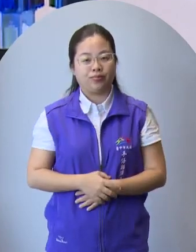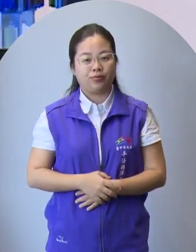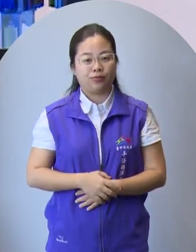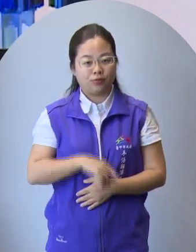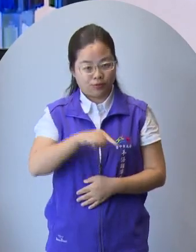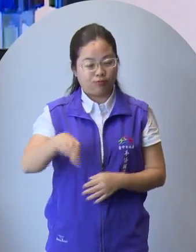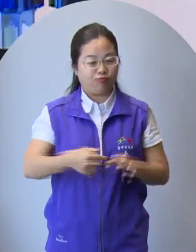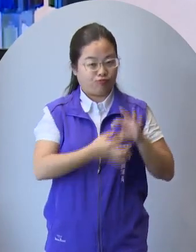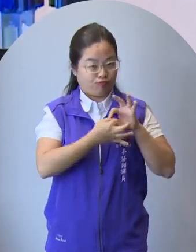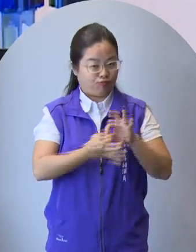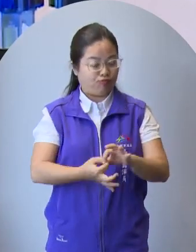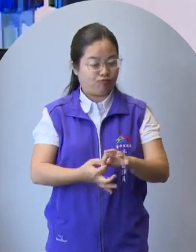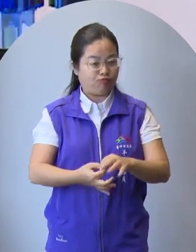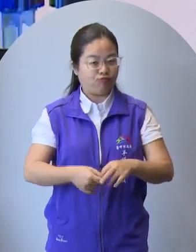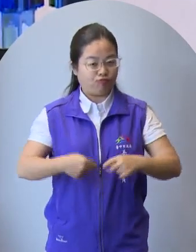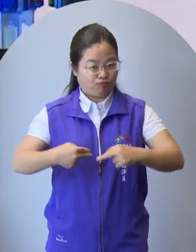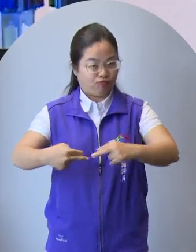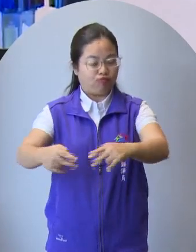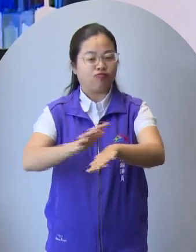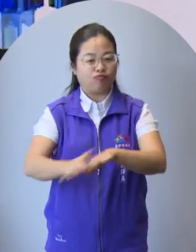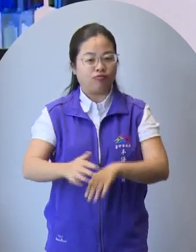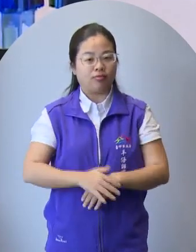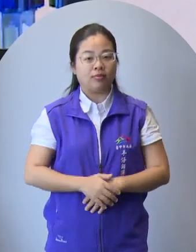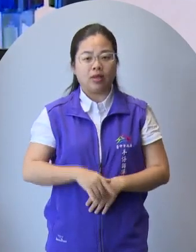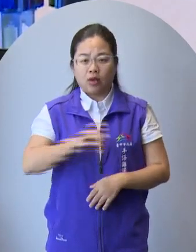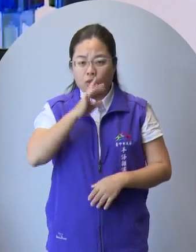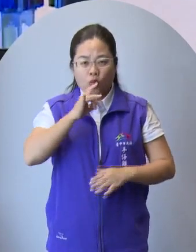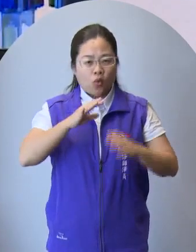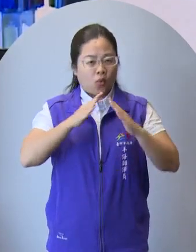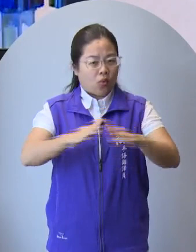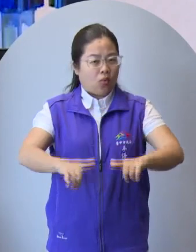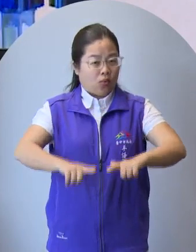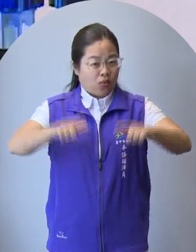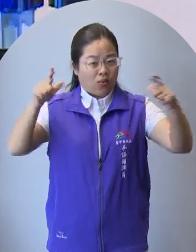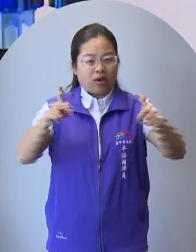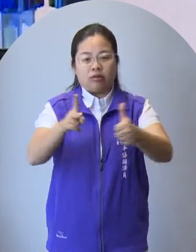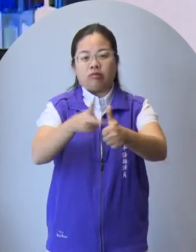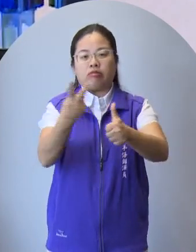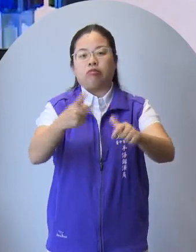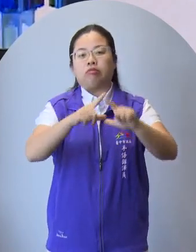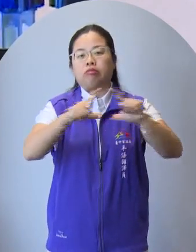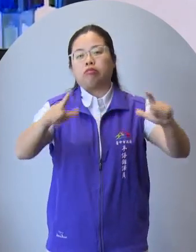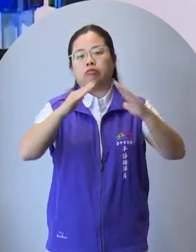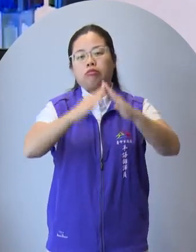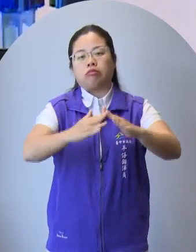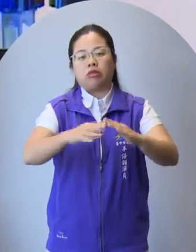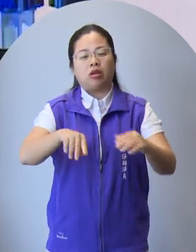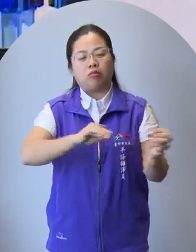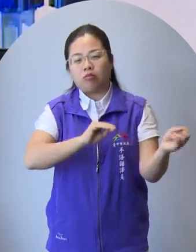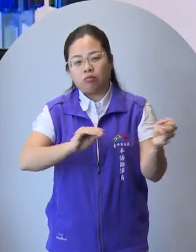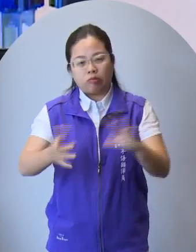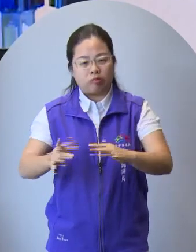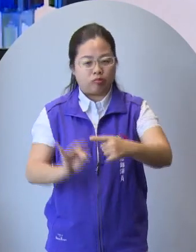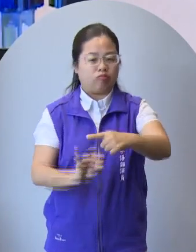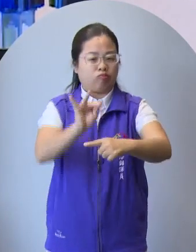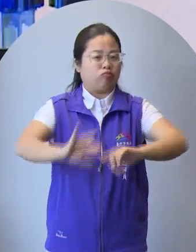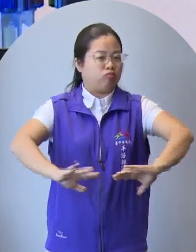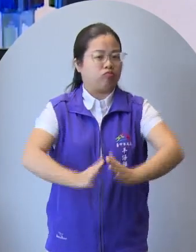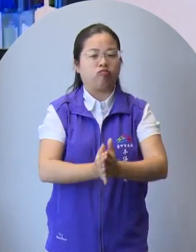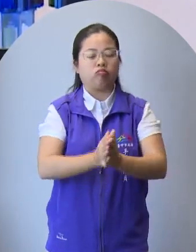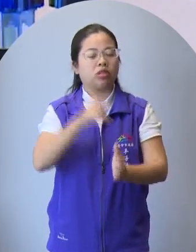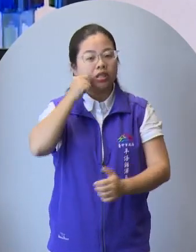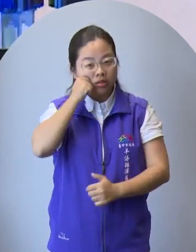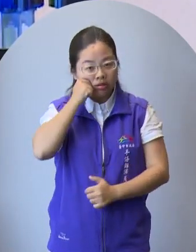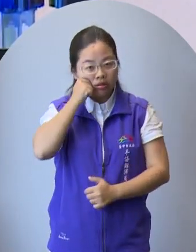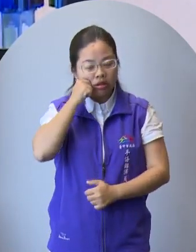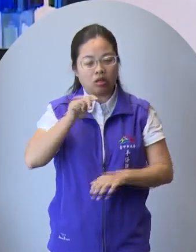们还继续会推。那因为哈，我们台中市太大，我们是全国第二大城市，没有办法一触可及，100%马上做完。